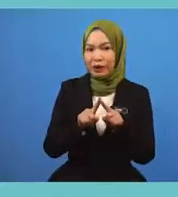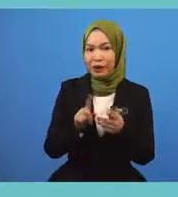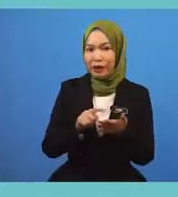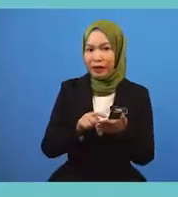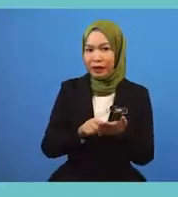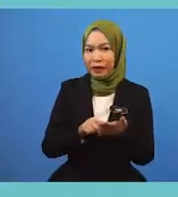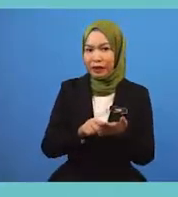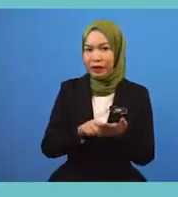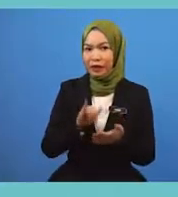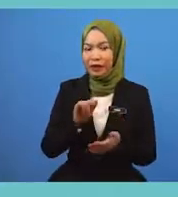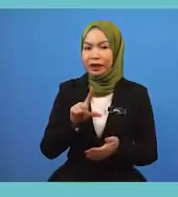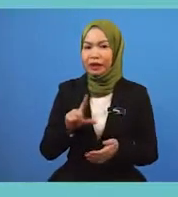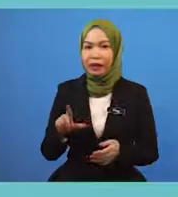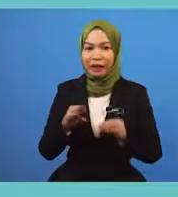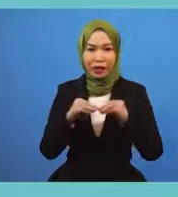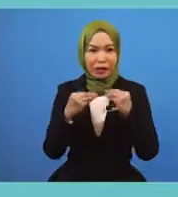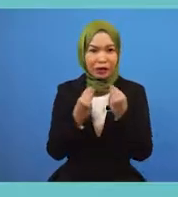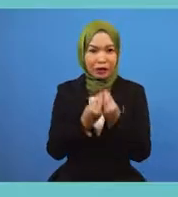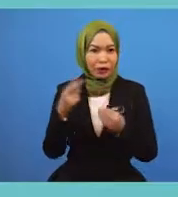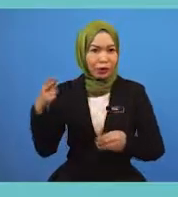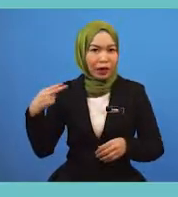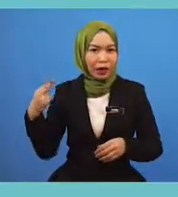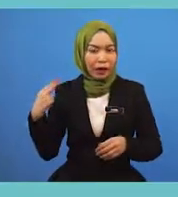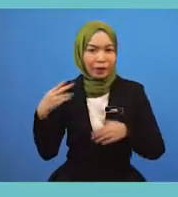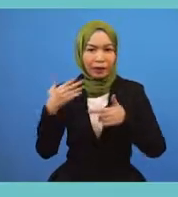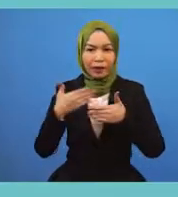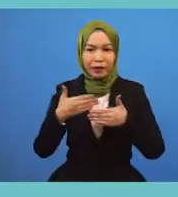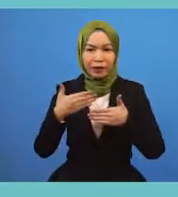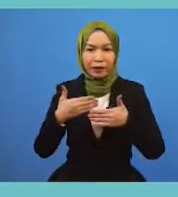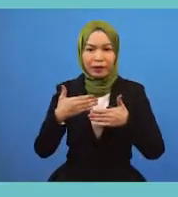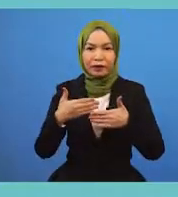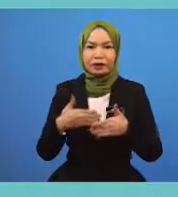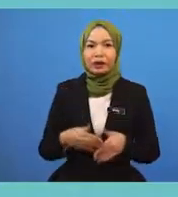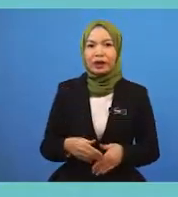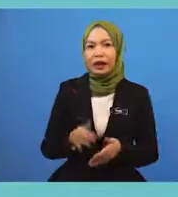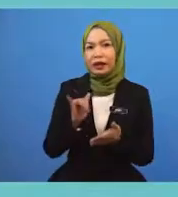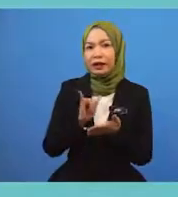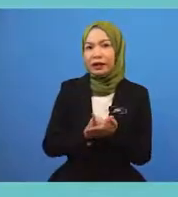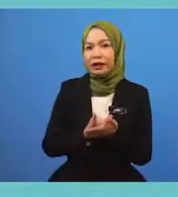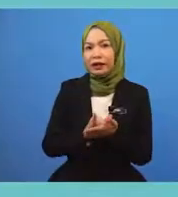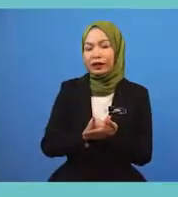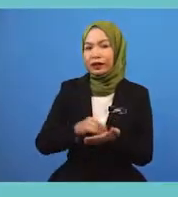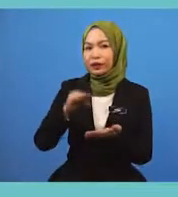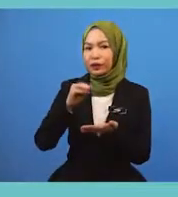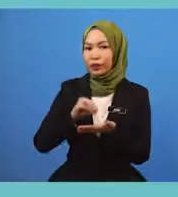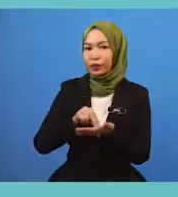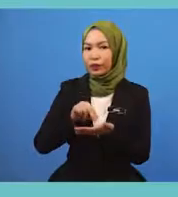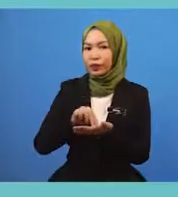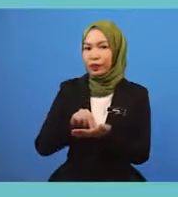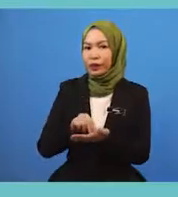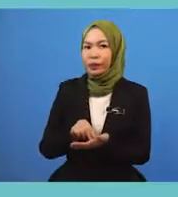ialah nilai haba penutralan, iaitu bilangan haba yang